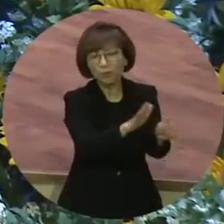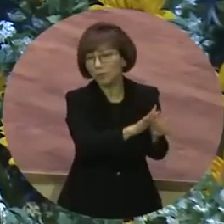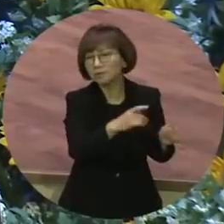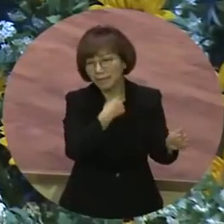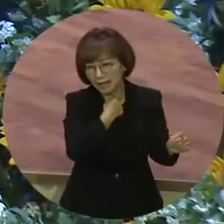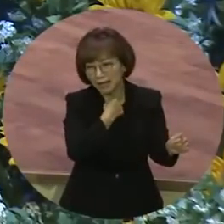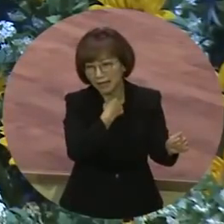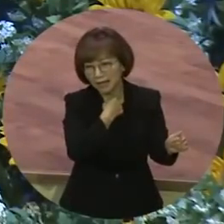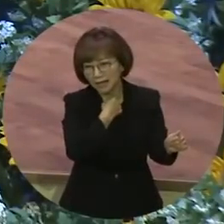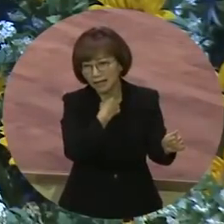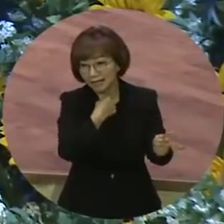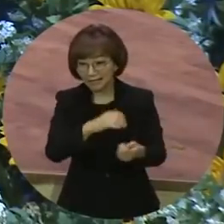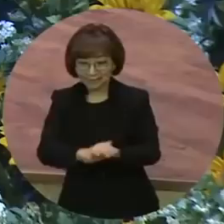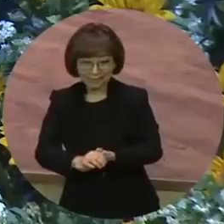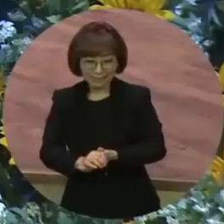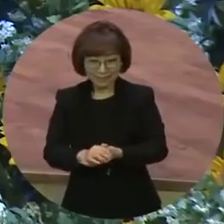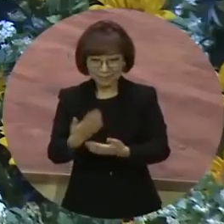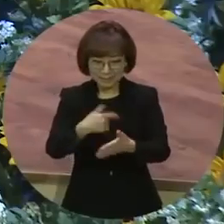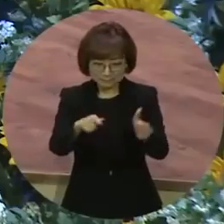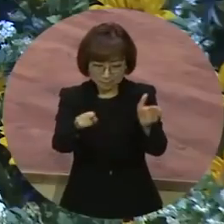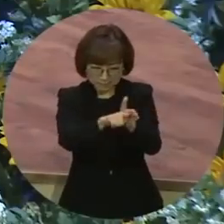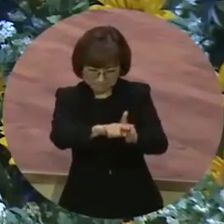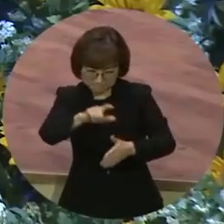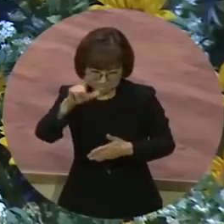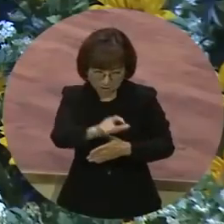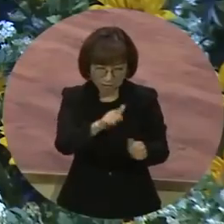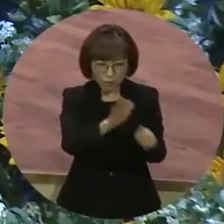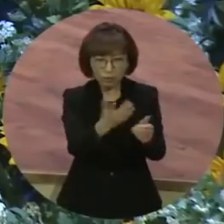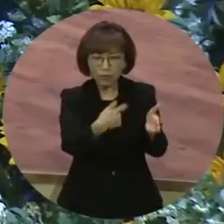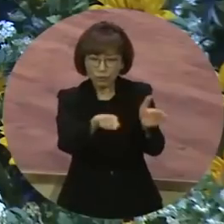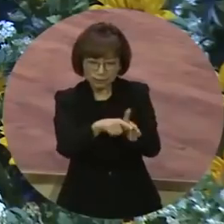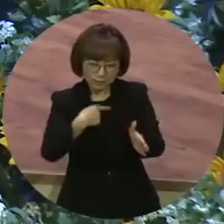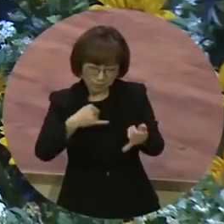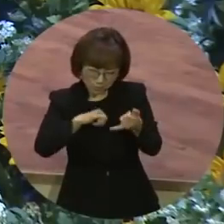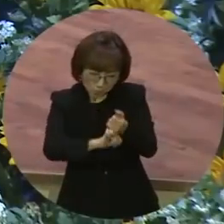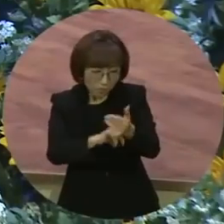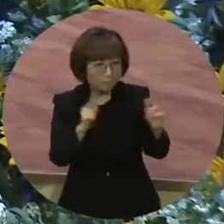예수 그리스도의 복음 위에 견고하게 세우기 위함이다.